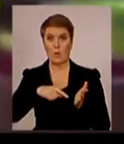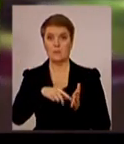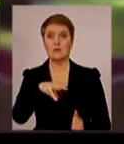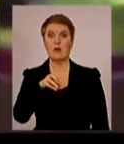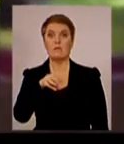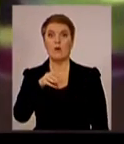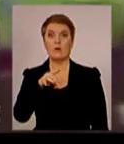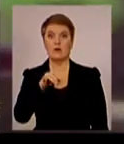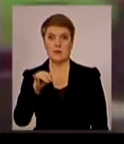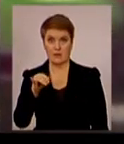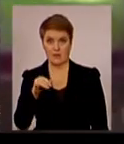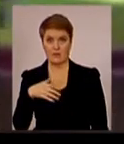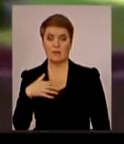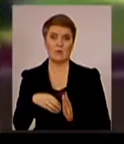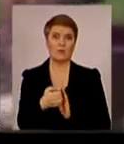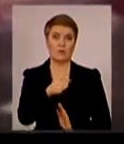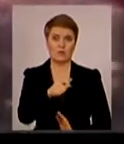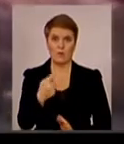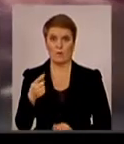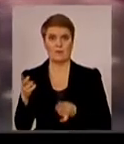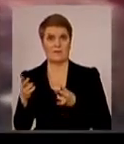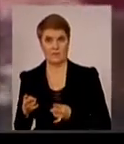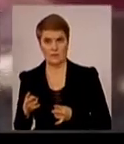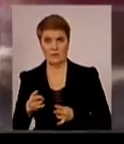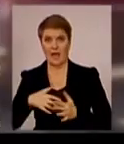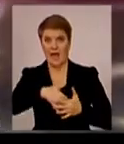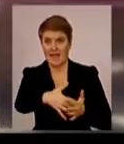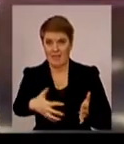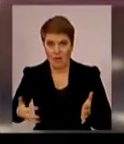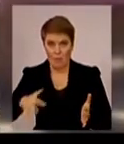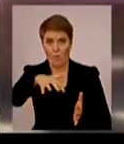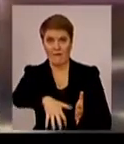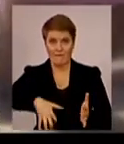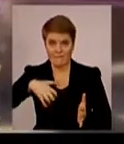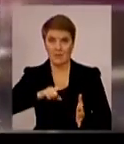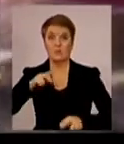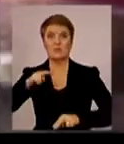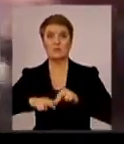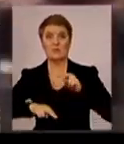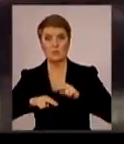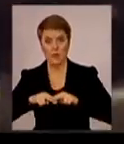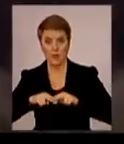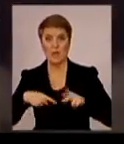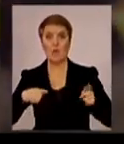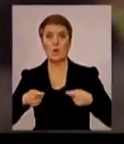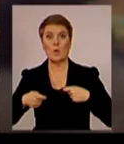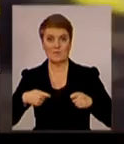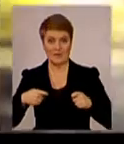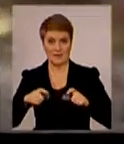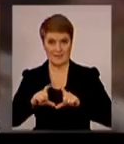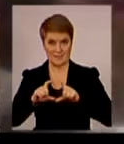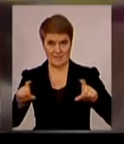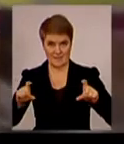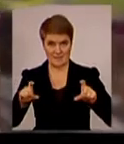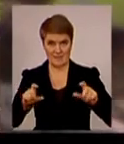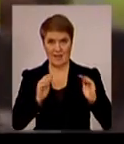травмовано. Яму викопали, щоб зводити торговельний центр. Мешканців довколишніх будинків мали виселити ще на початку будівельних робіт,